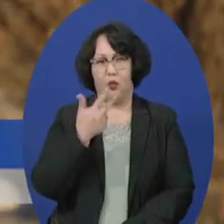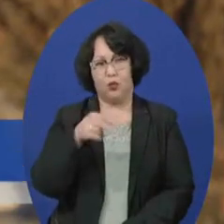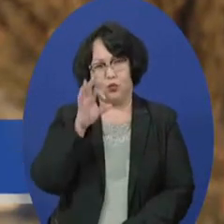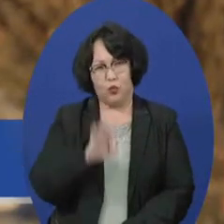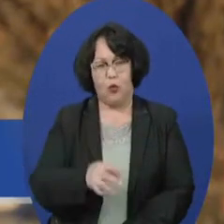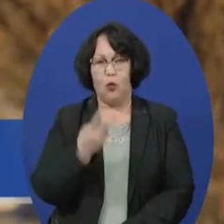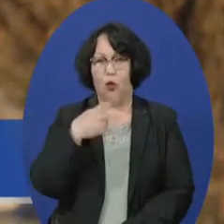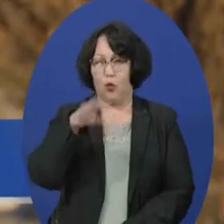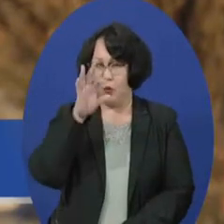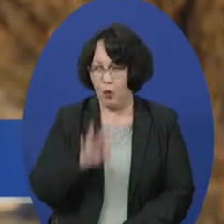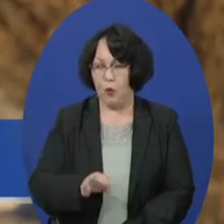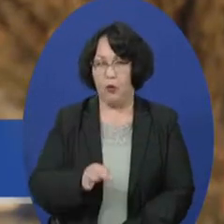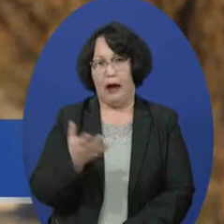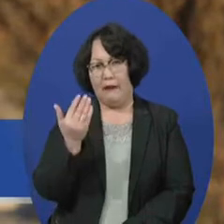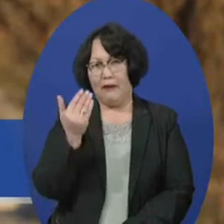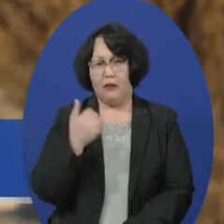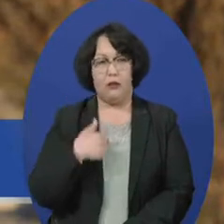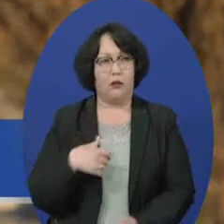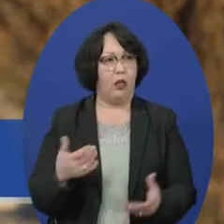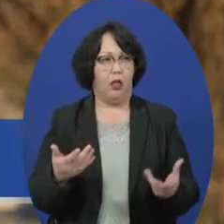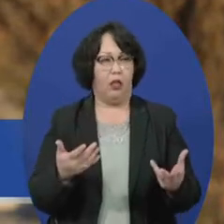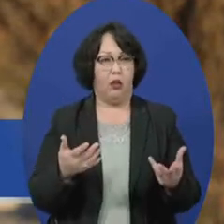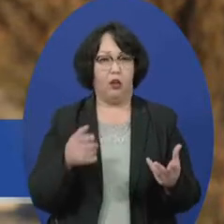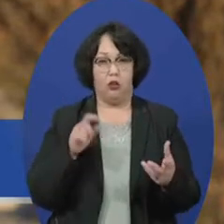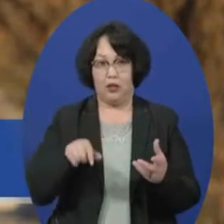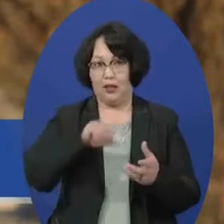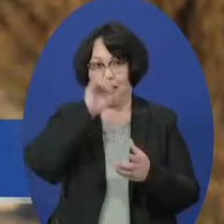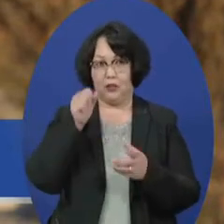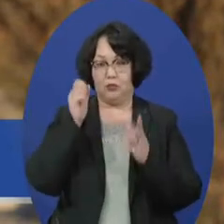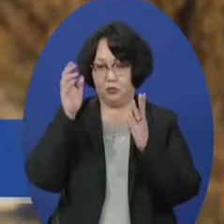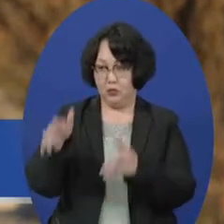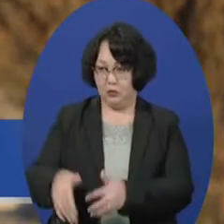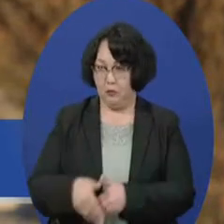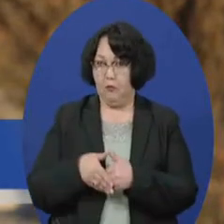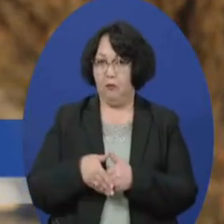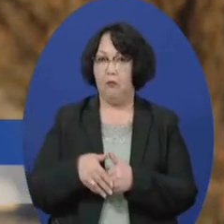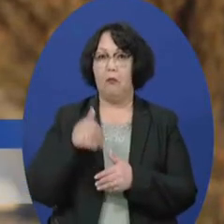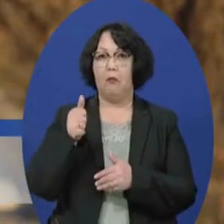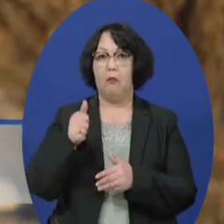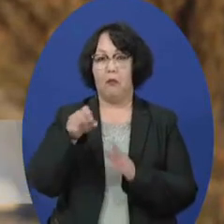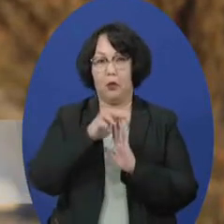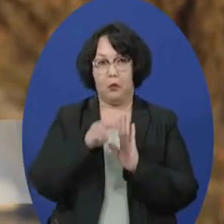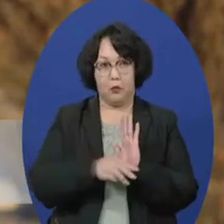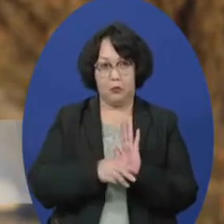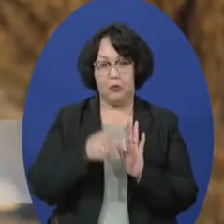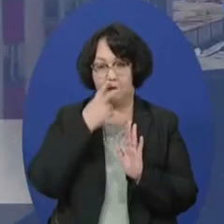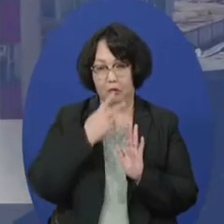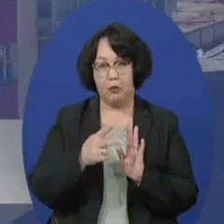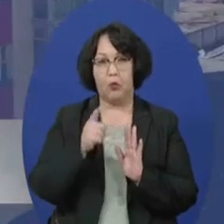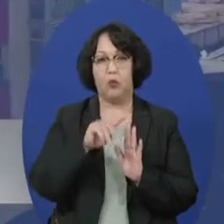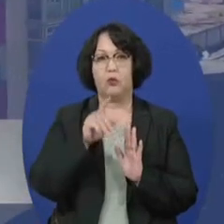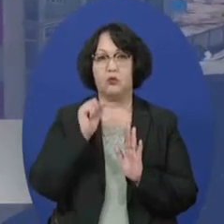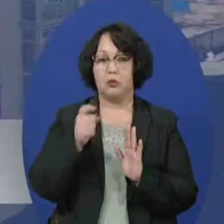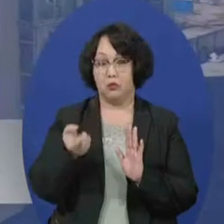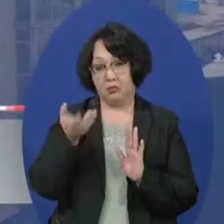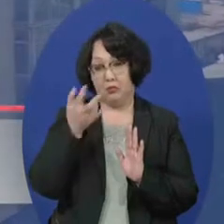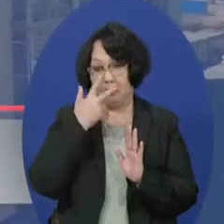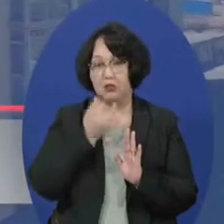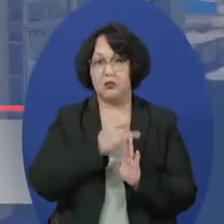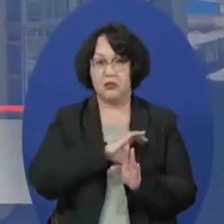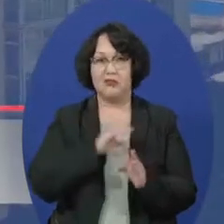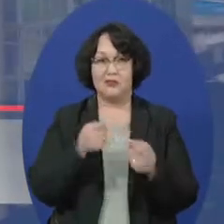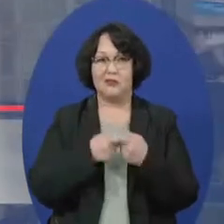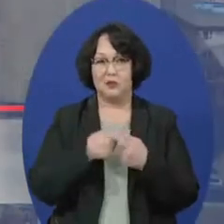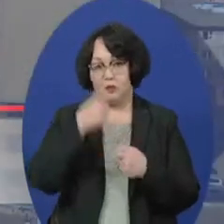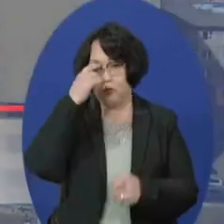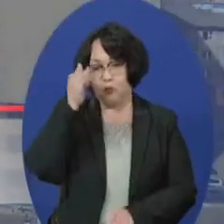гэж хэлдэг штэ. Тэр асуудлыг бол шийдэж өгч байгаа юм байлээ. А тэр нь бол надад бол маш их таалагдсан. Монгол Улсын Засгийн